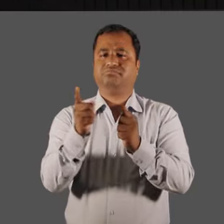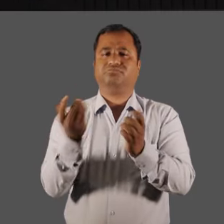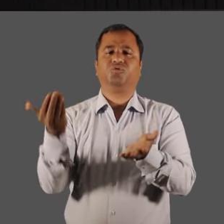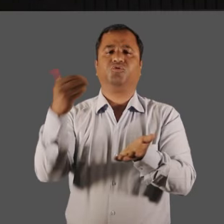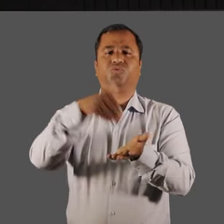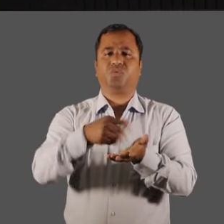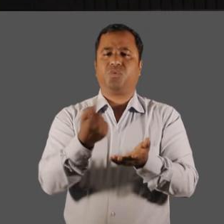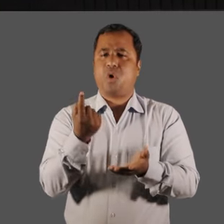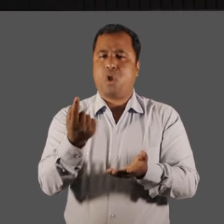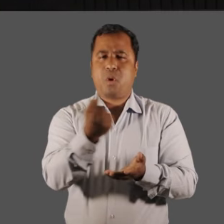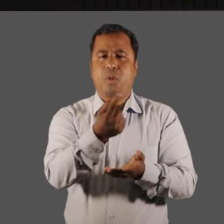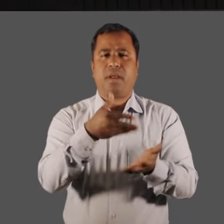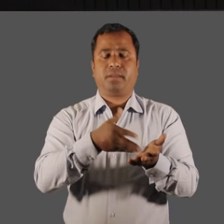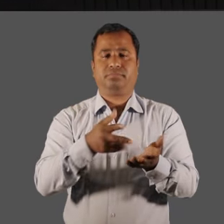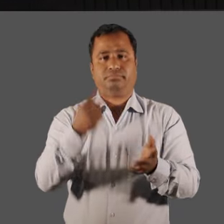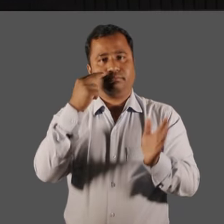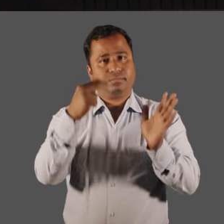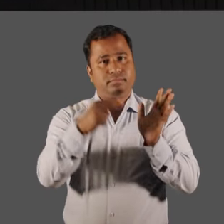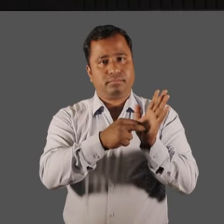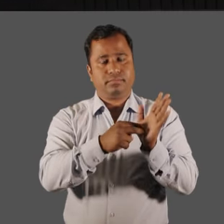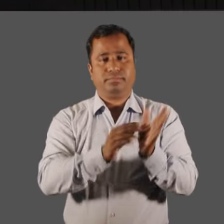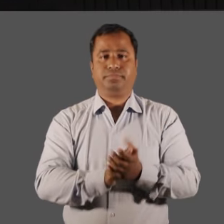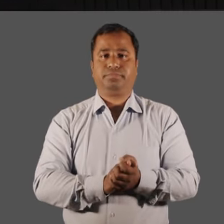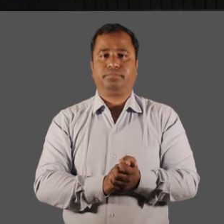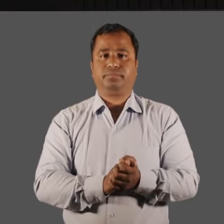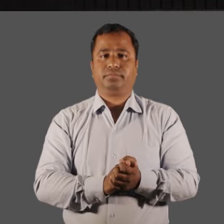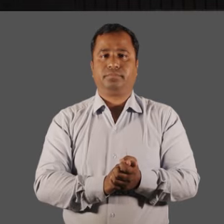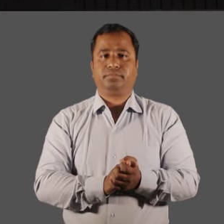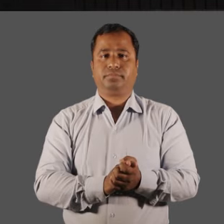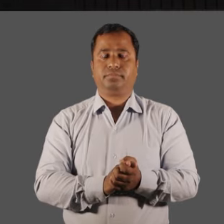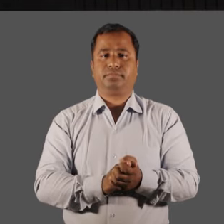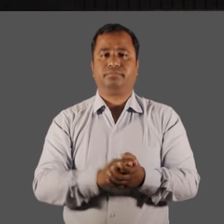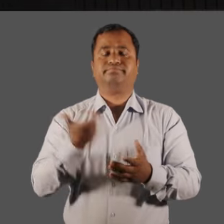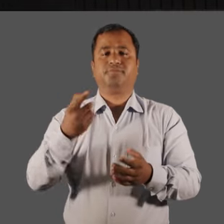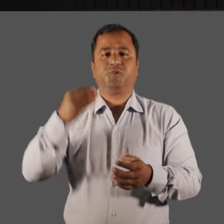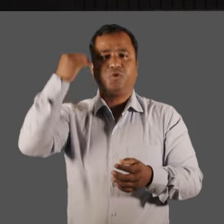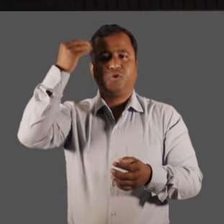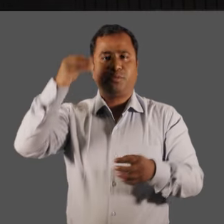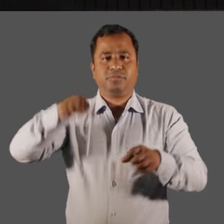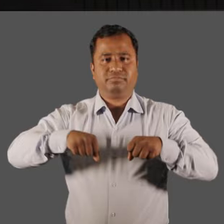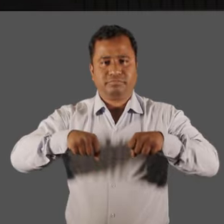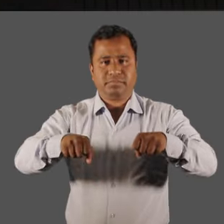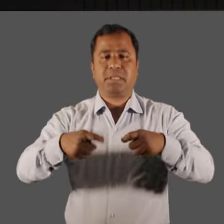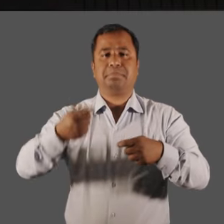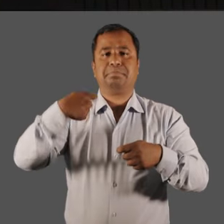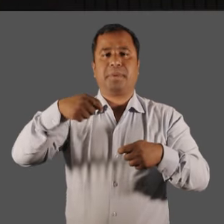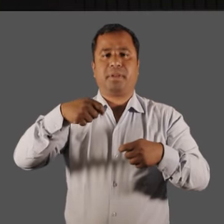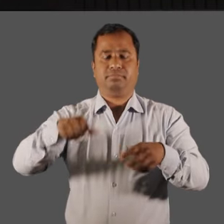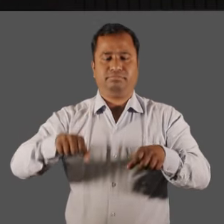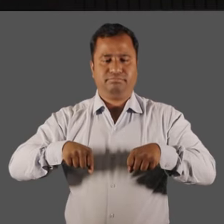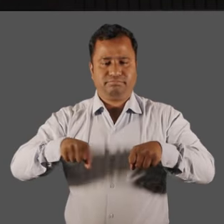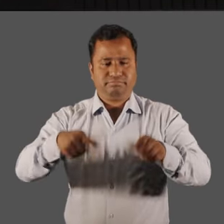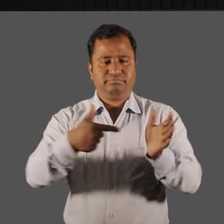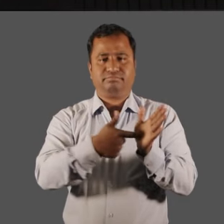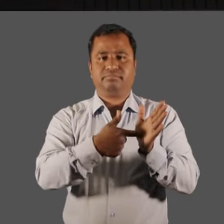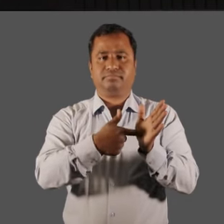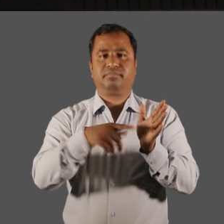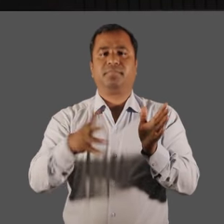করাচ্ছি। আপনি চিন্তা দেখেন যে লাইক যেরকম সুপার শপগুলোতে সেলসম্যানের কাজে, বা ধরেন